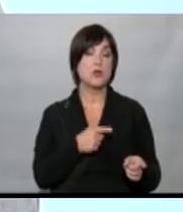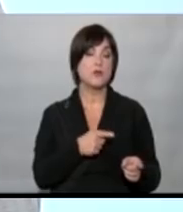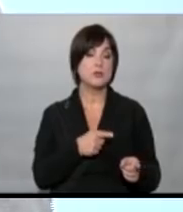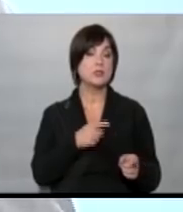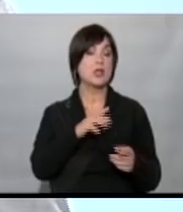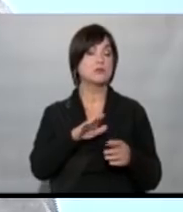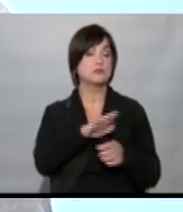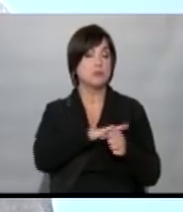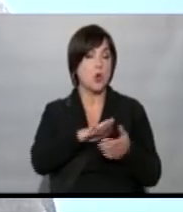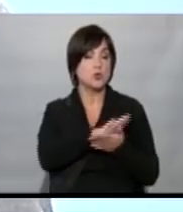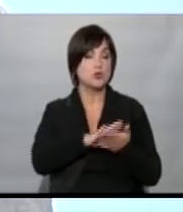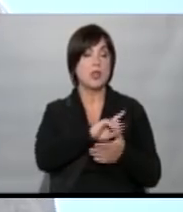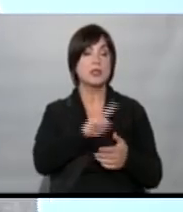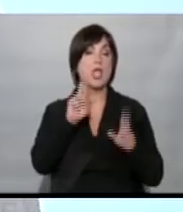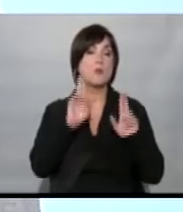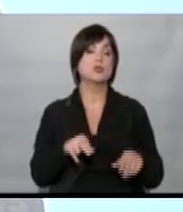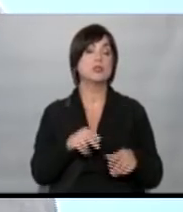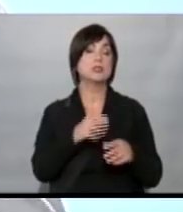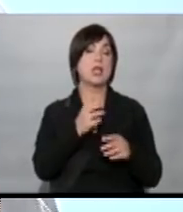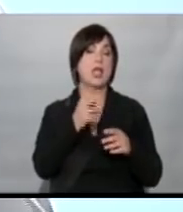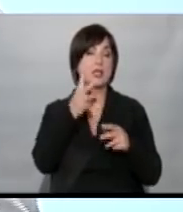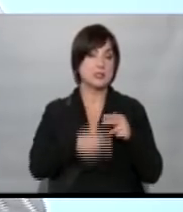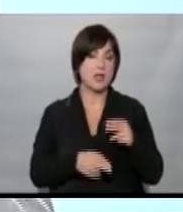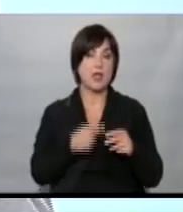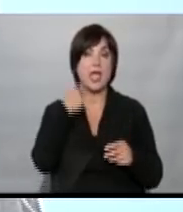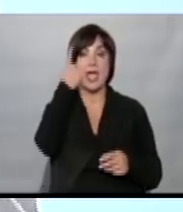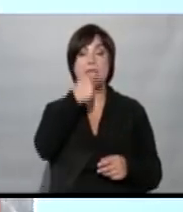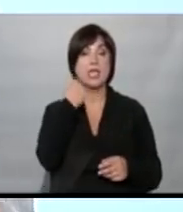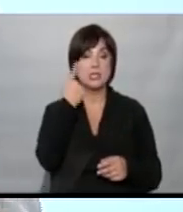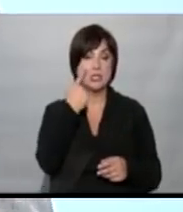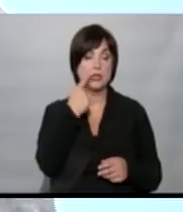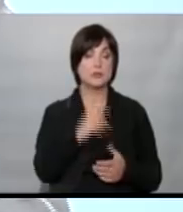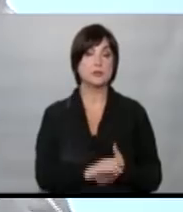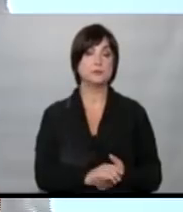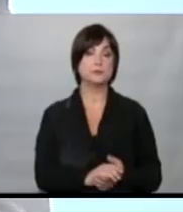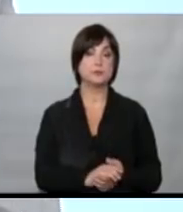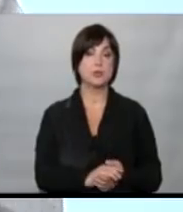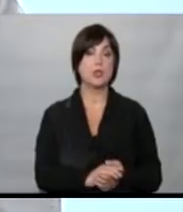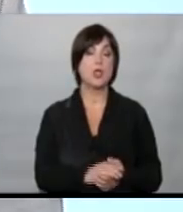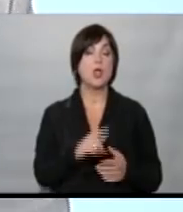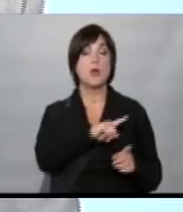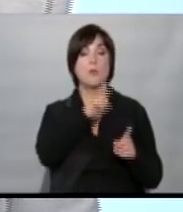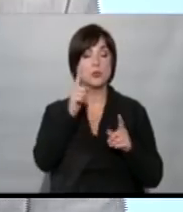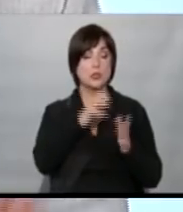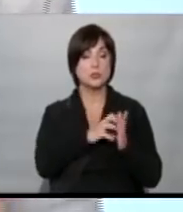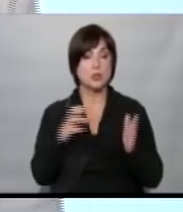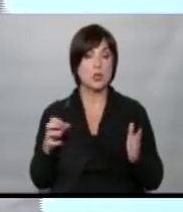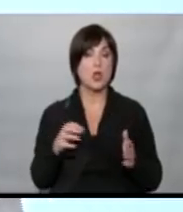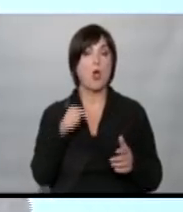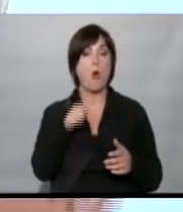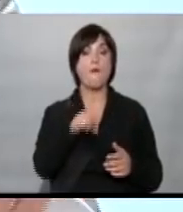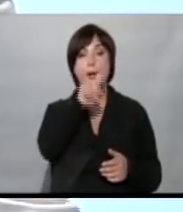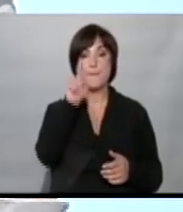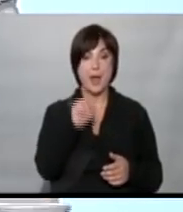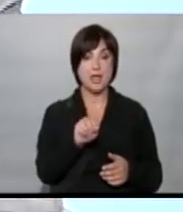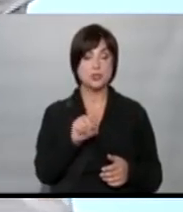со геноциди не може да се искорени. Идентитетот дефинитивно, значи обстојува и понатаму. Тоа